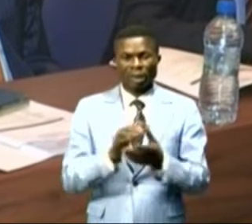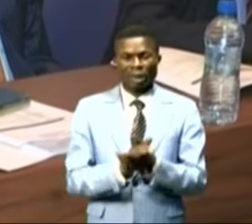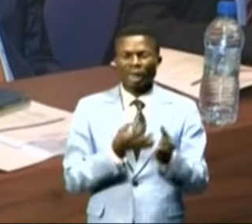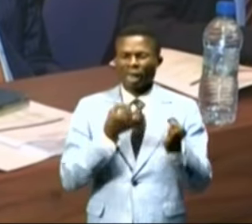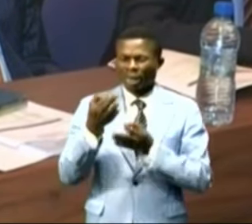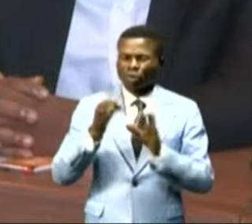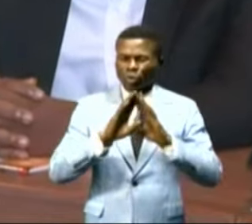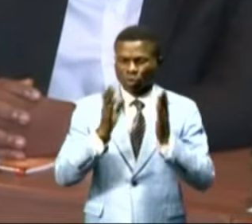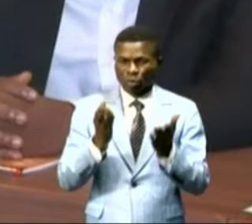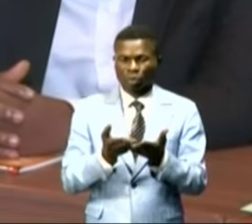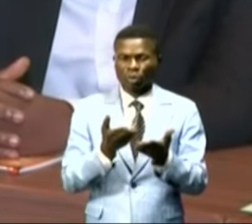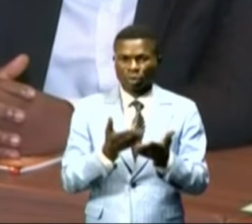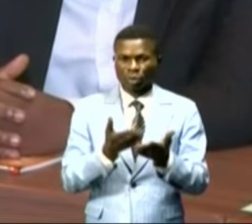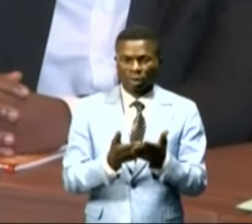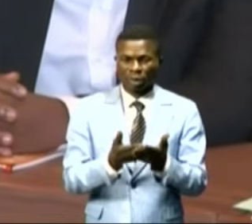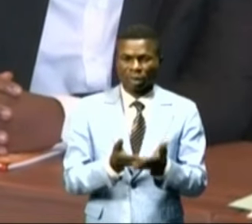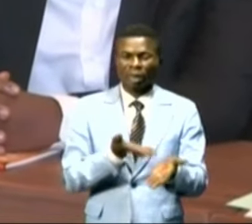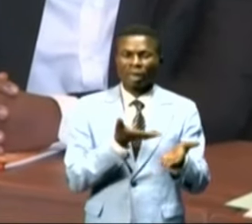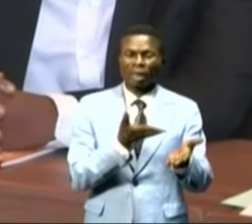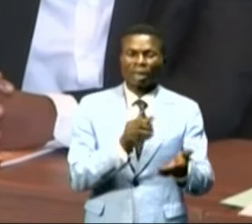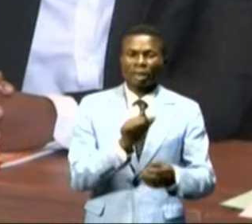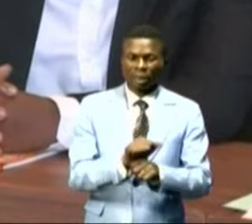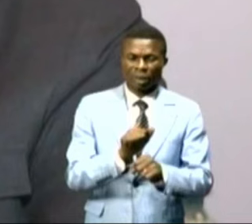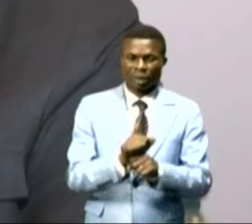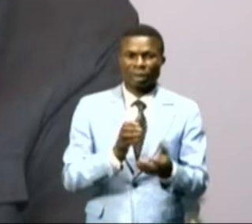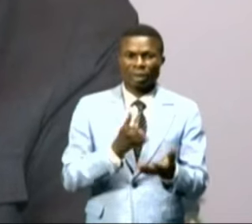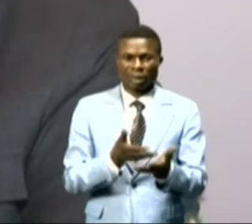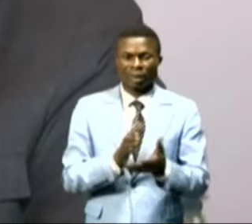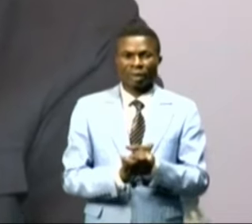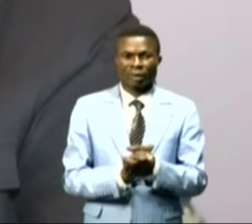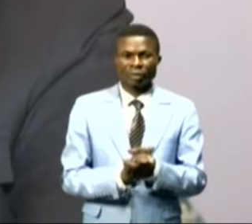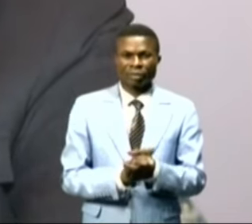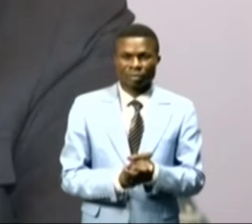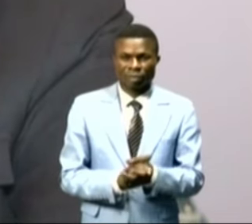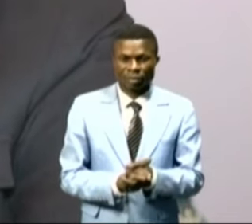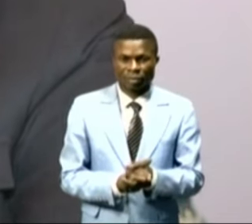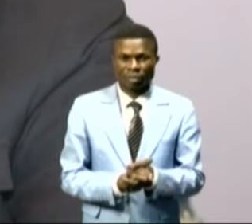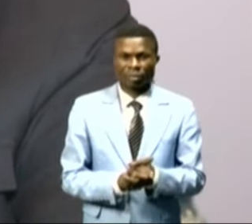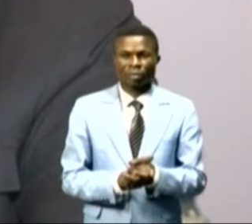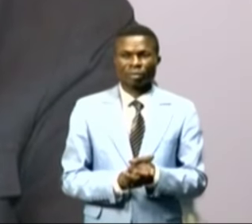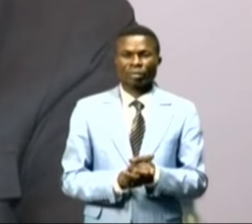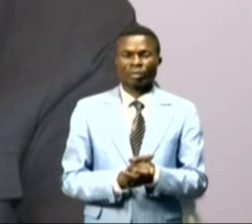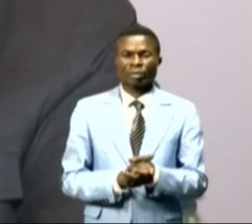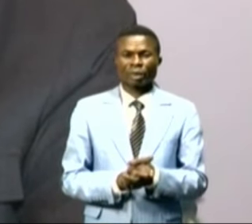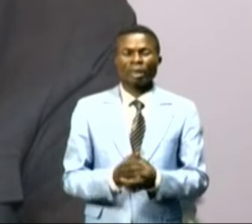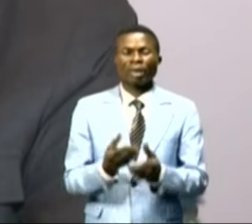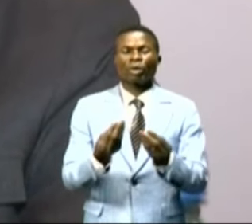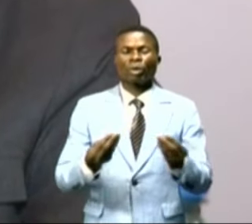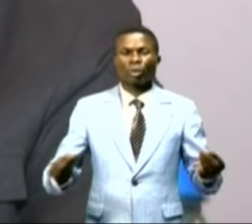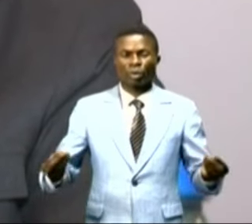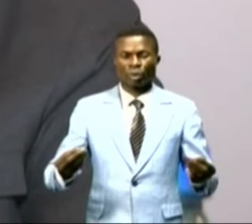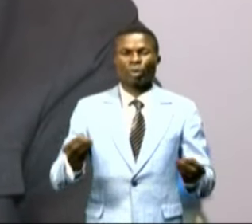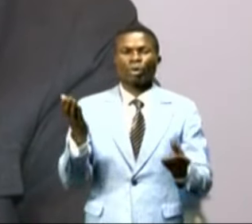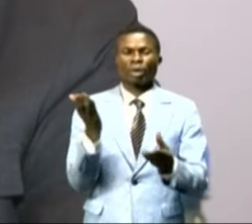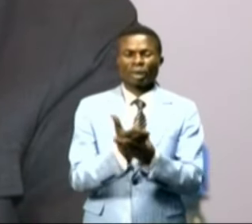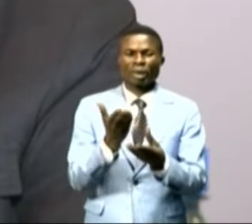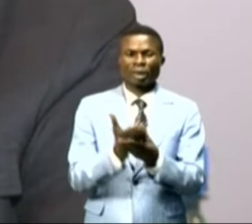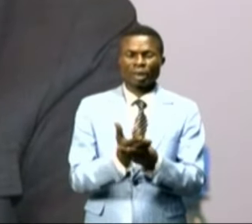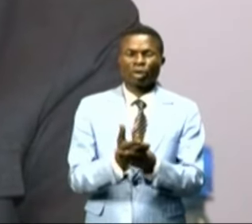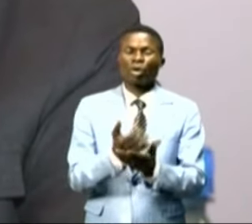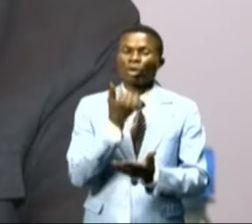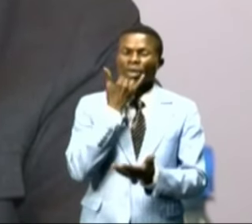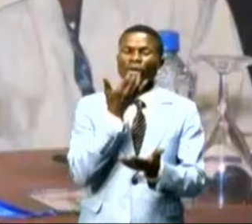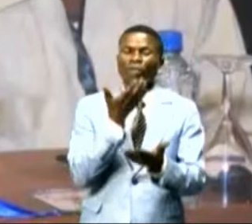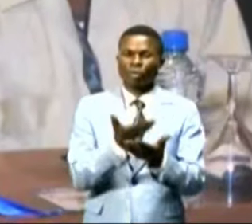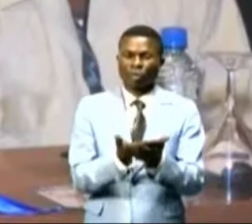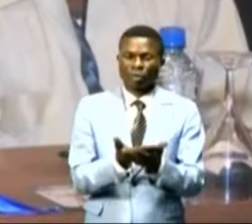dédiée à l'assistance technique. Le patron de l'industrie a appelé le participant à ressortir les forces et faiblesses ainsi que